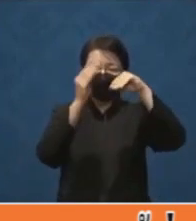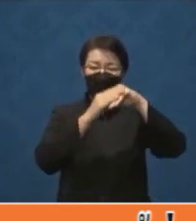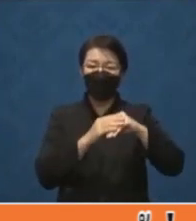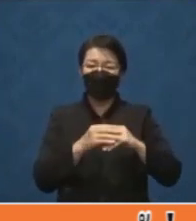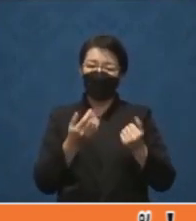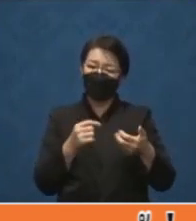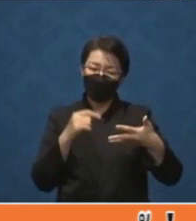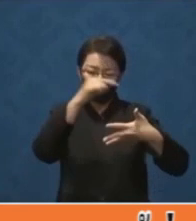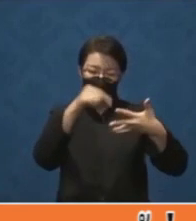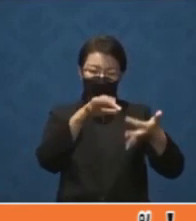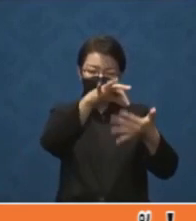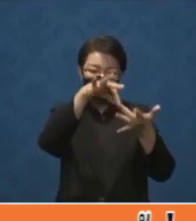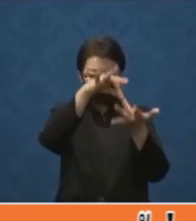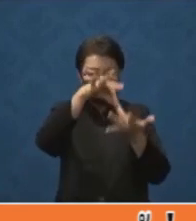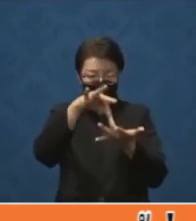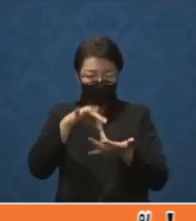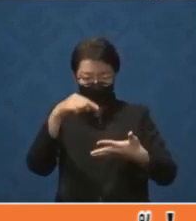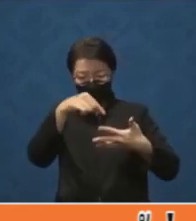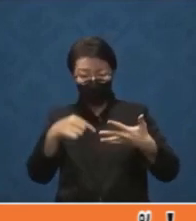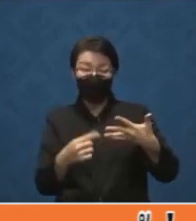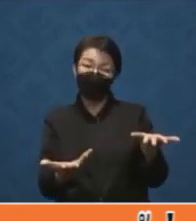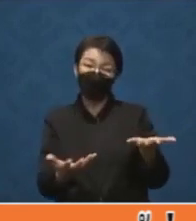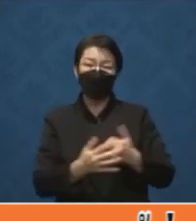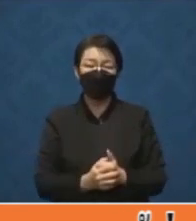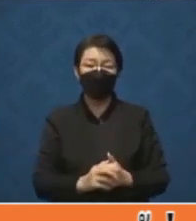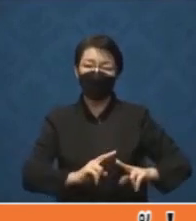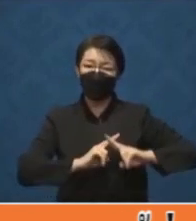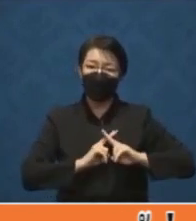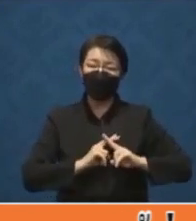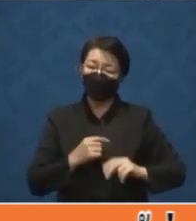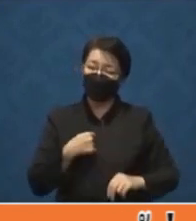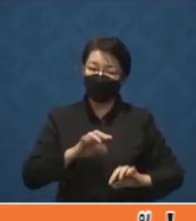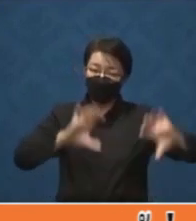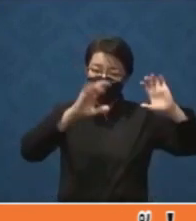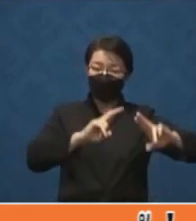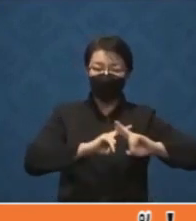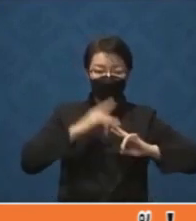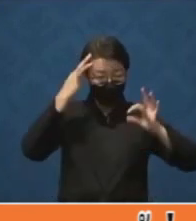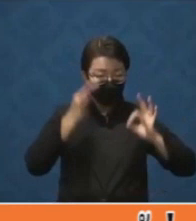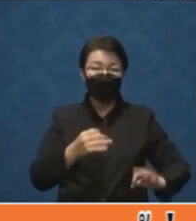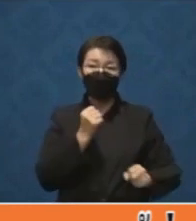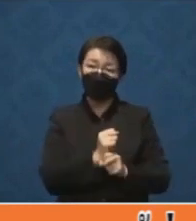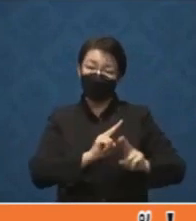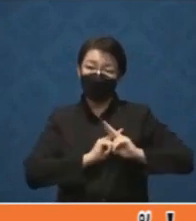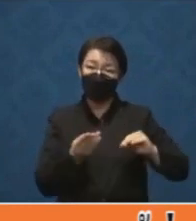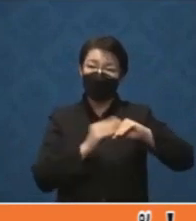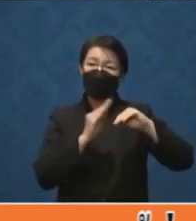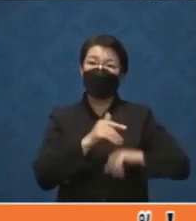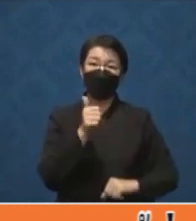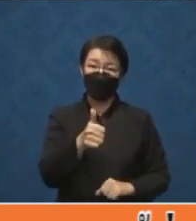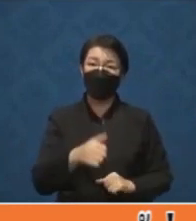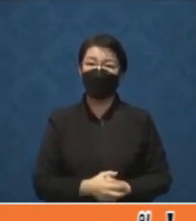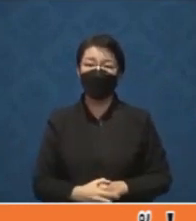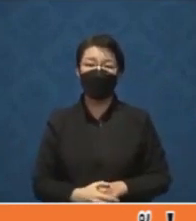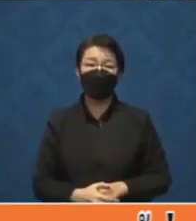าจเพิ่มข้อยกเว้นกฎหมายให้กับตัวเองรัฐบาลสามารถตัดสินใจเพิ่มมันขึ้นมา